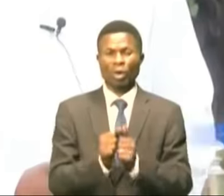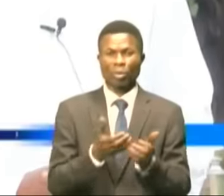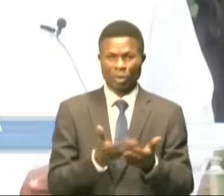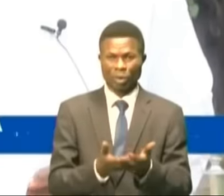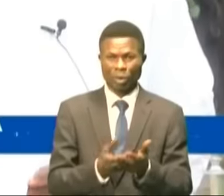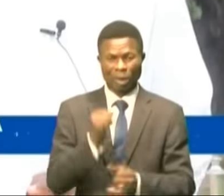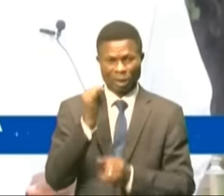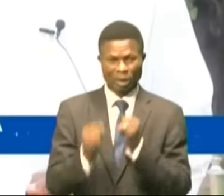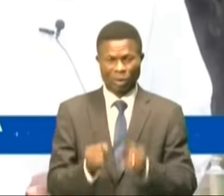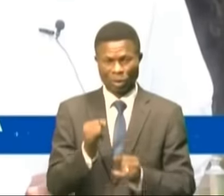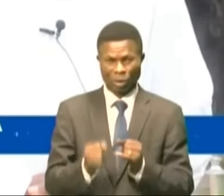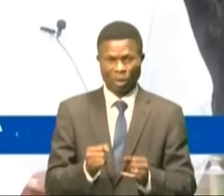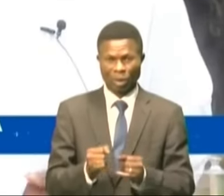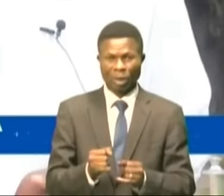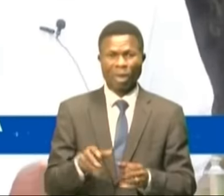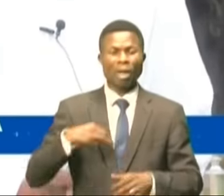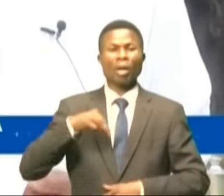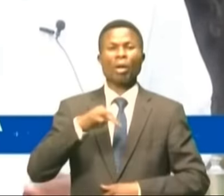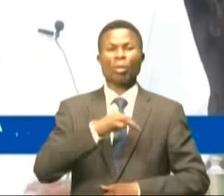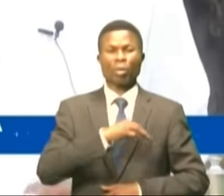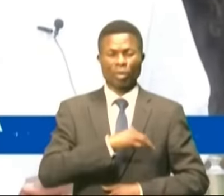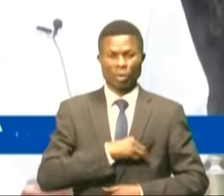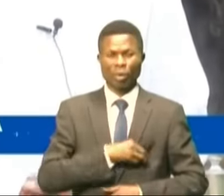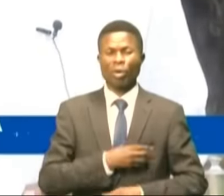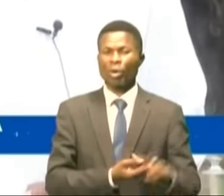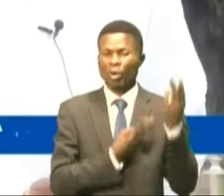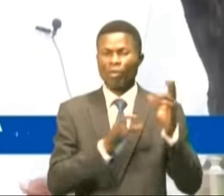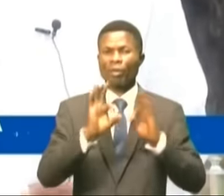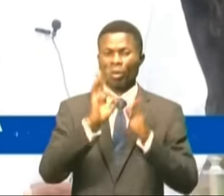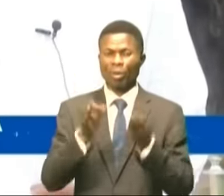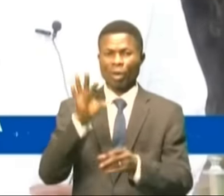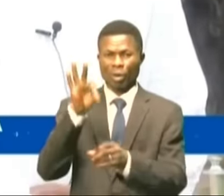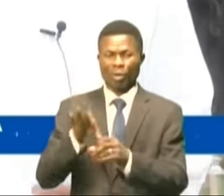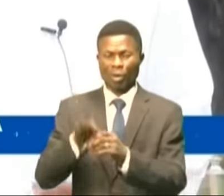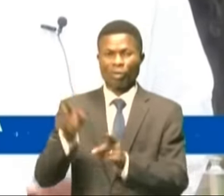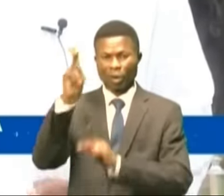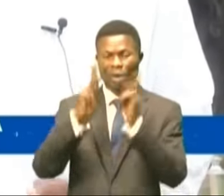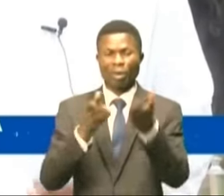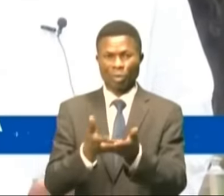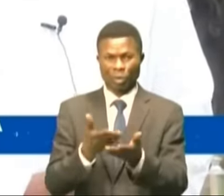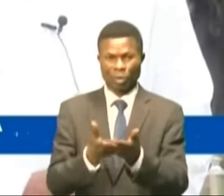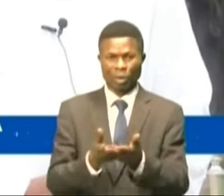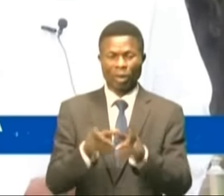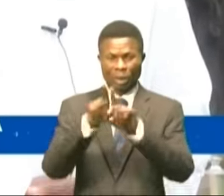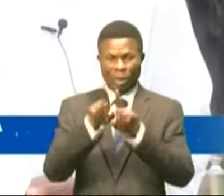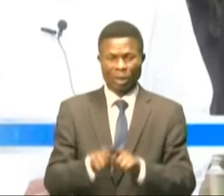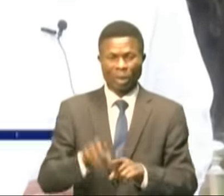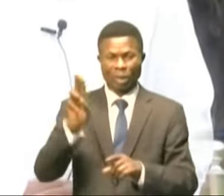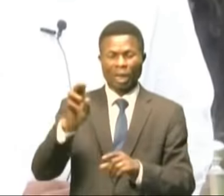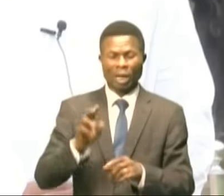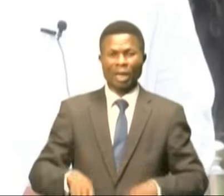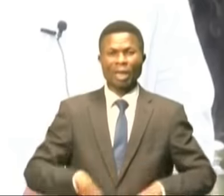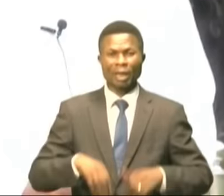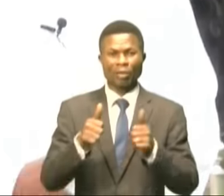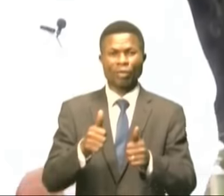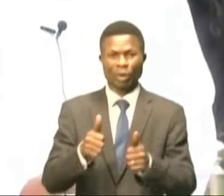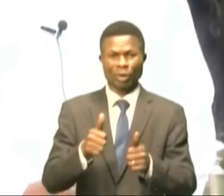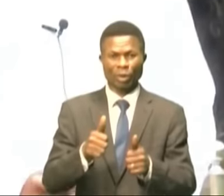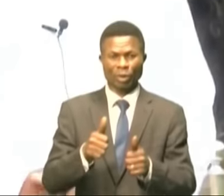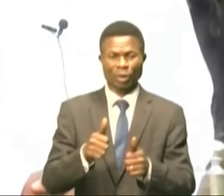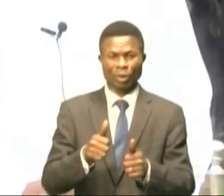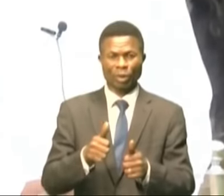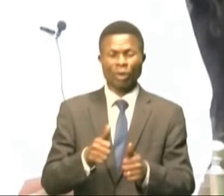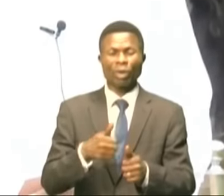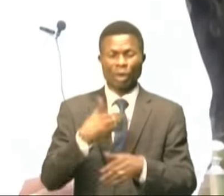Si ces membres-là de la famille ont été votés par la population et que dans leur parcours ils ont eu à faire